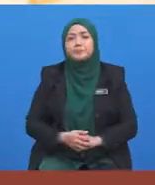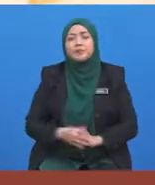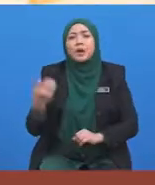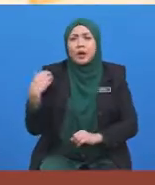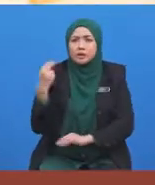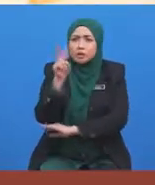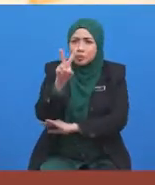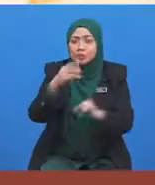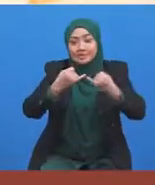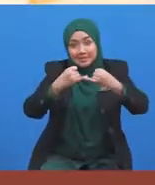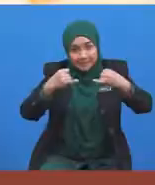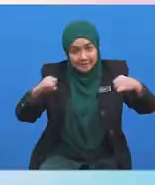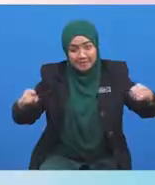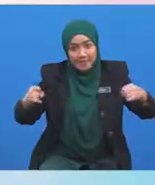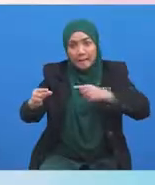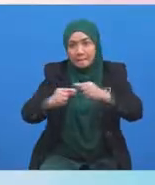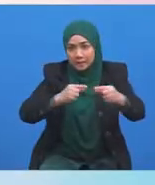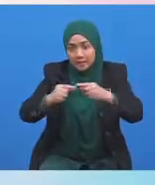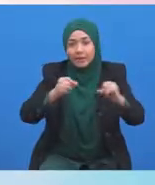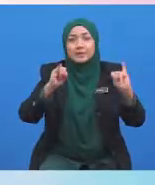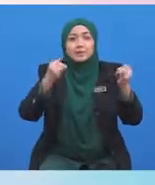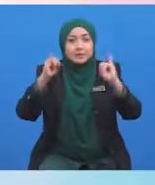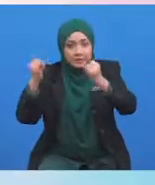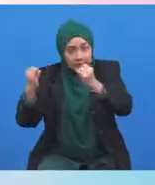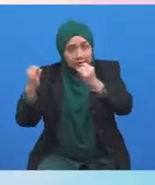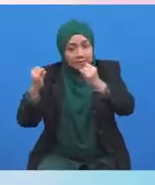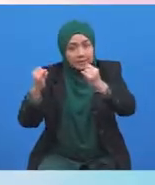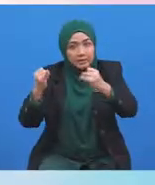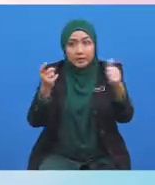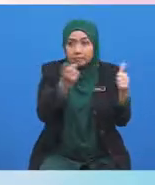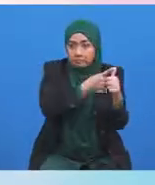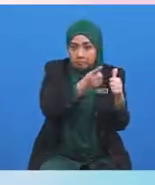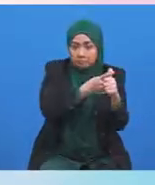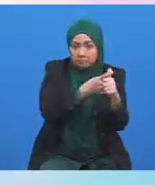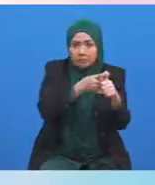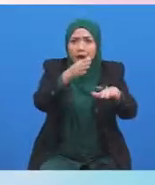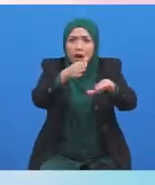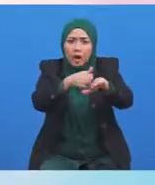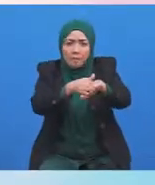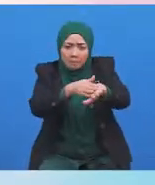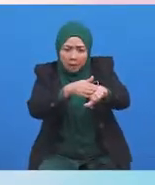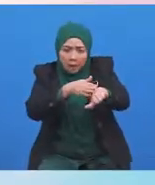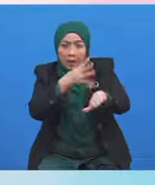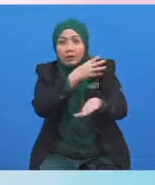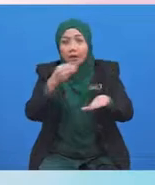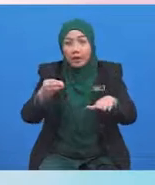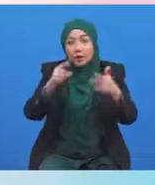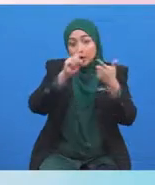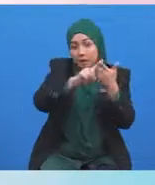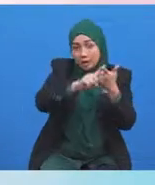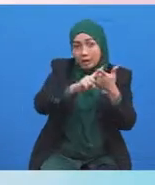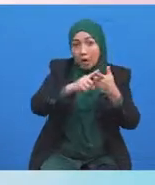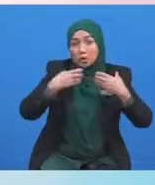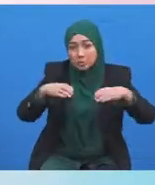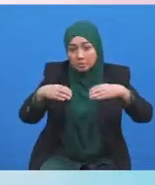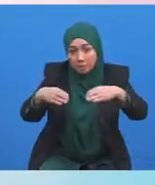Terdapat dua jenis pergerakan jisim, iaitu pergerakan perlahan dan pergerakan cepat. Pergerakan